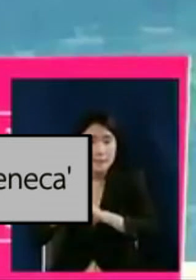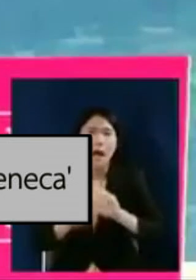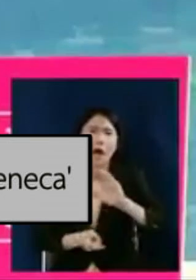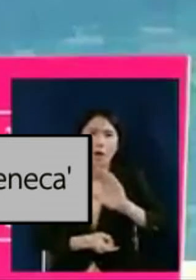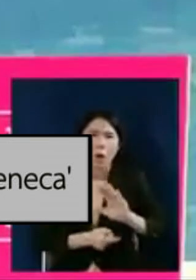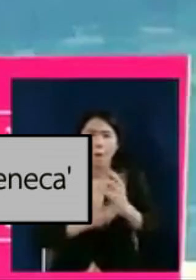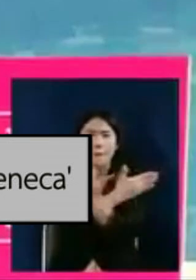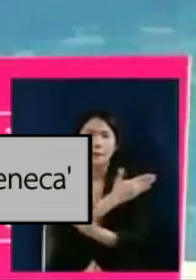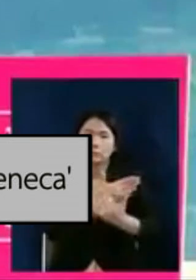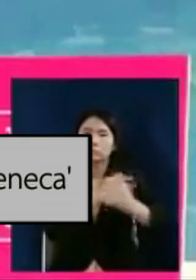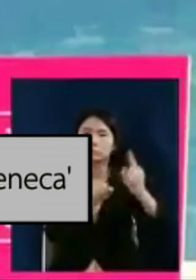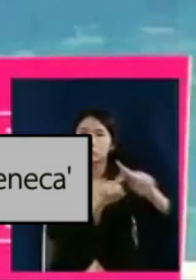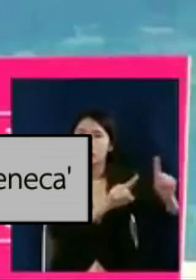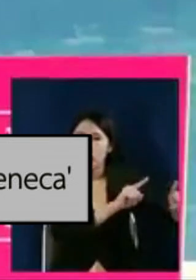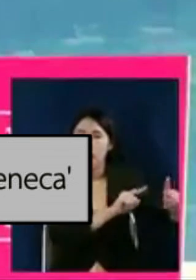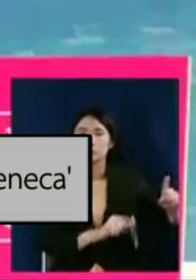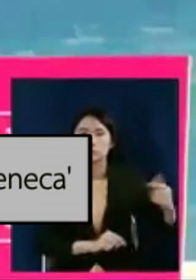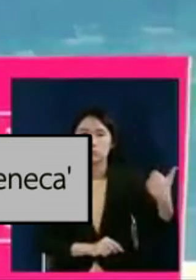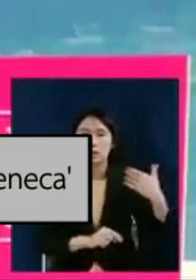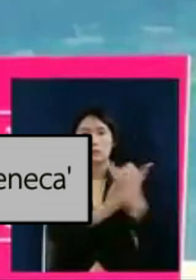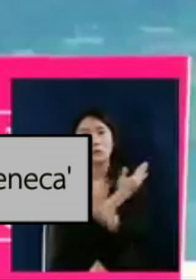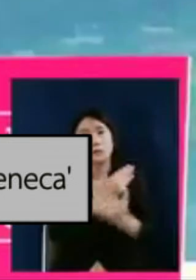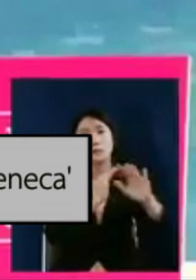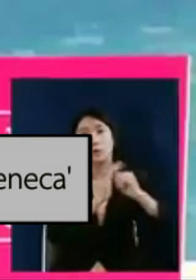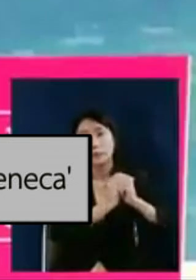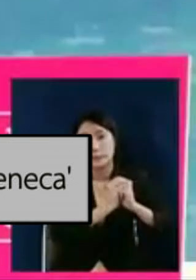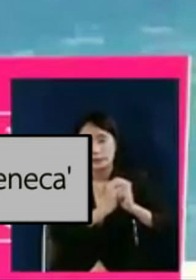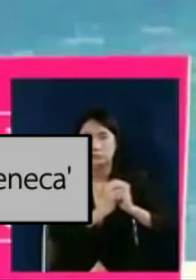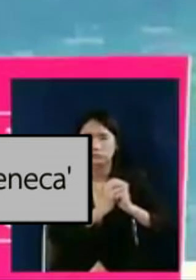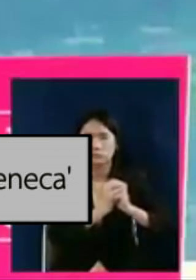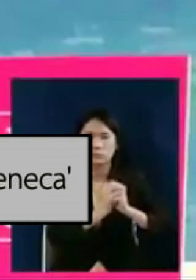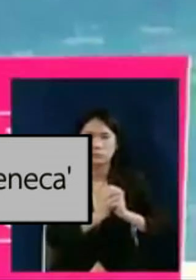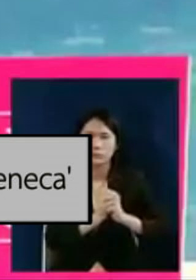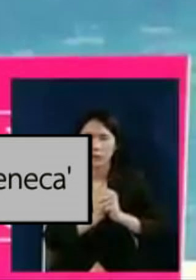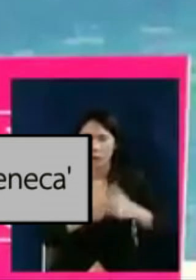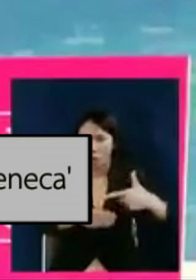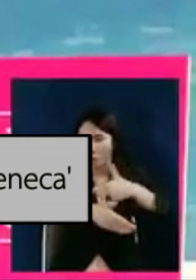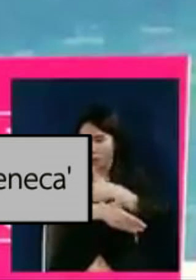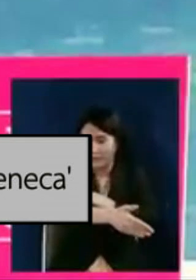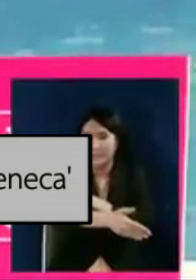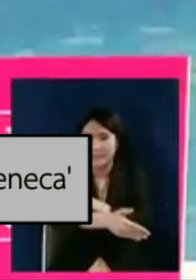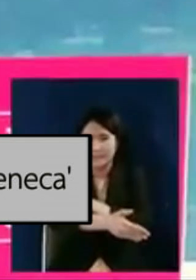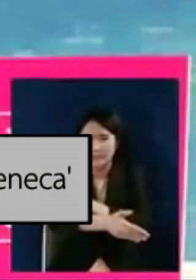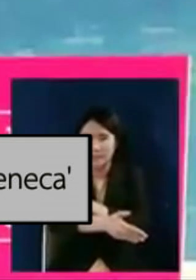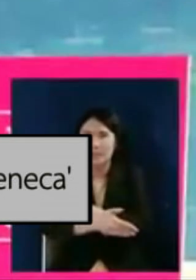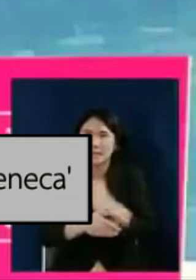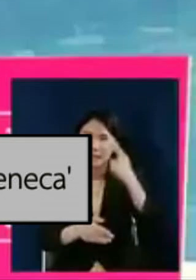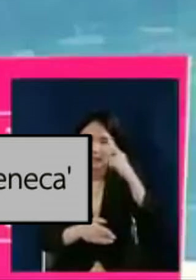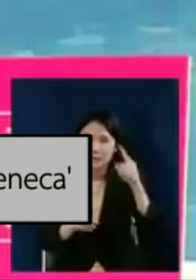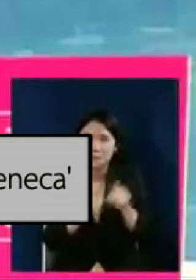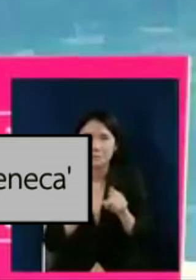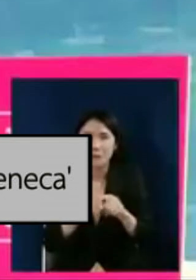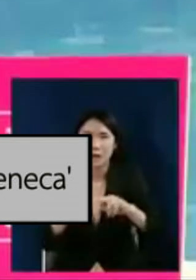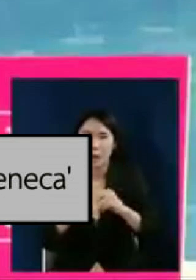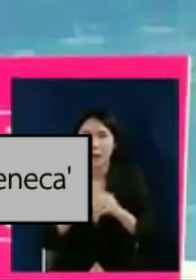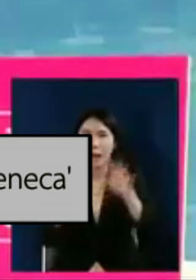แอสซาซิลิก้าของจีนไวลัส at You knowIลัสนี่นะครับถูกทำหมันแล้วมัน